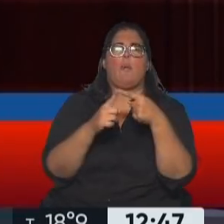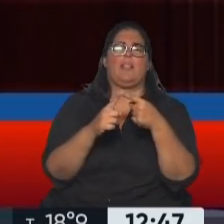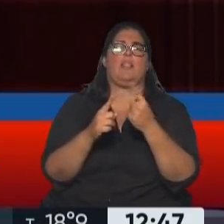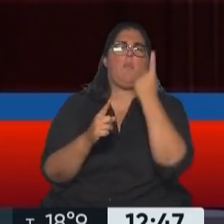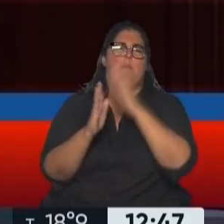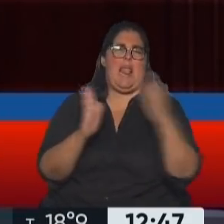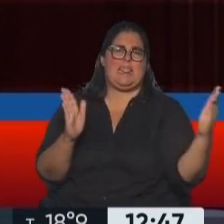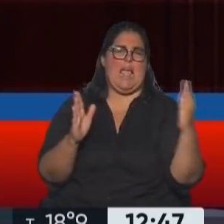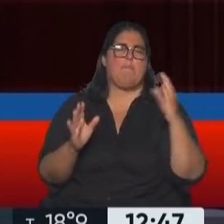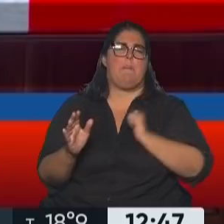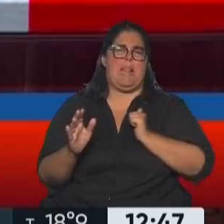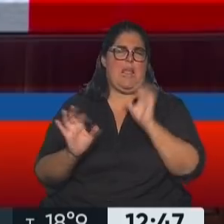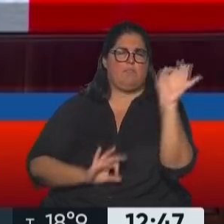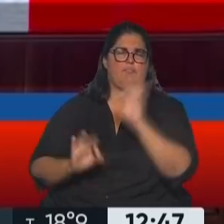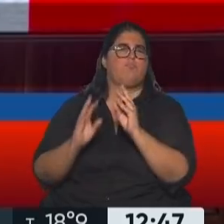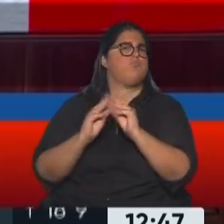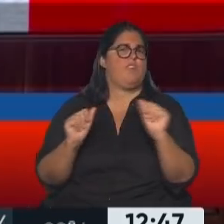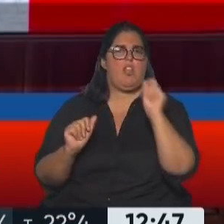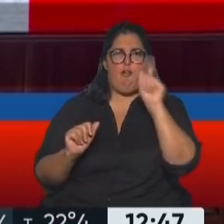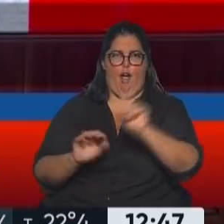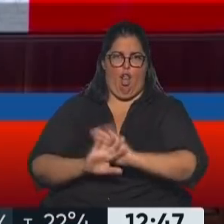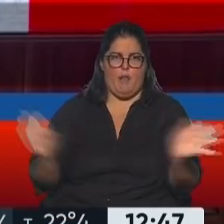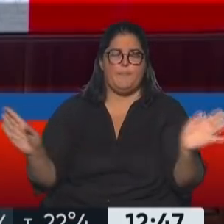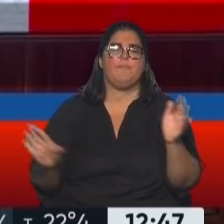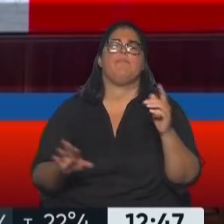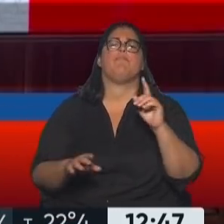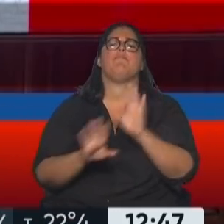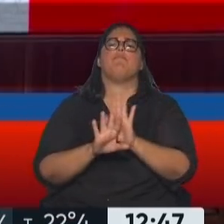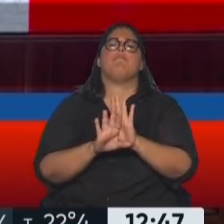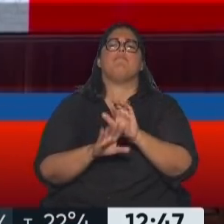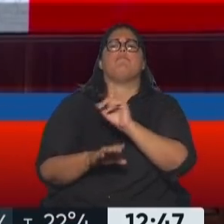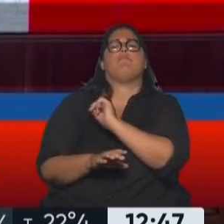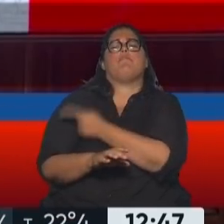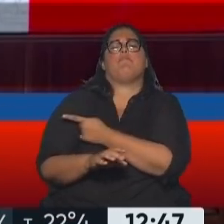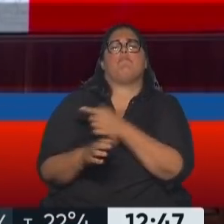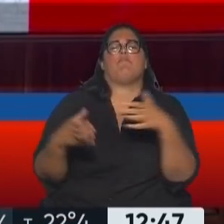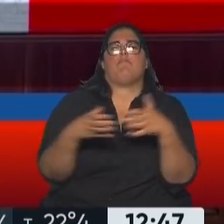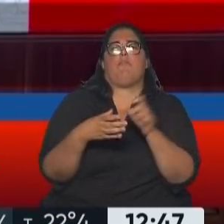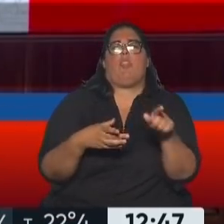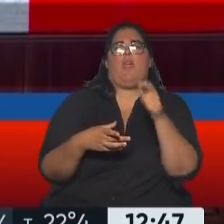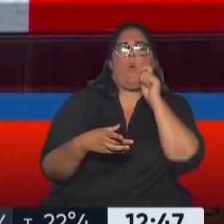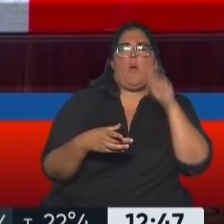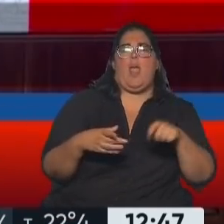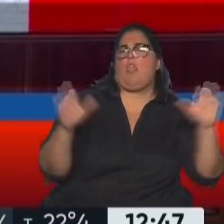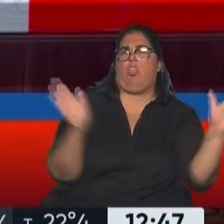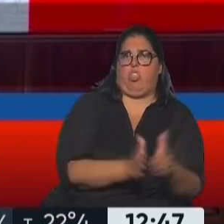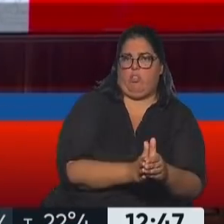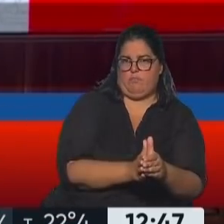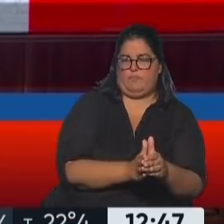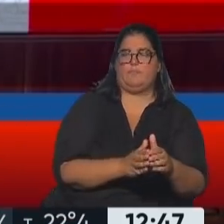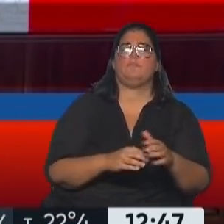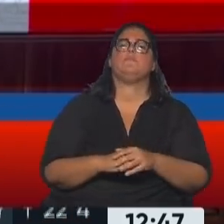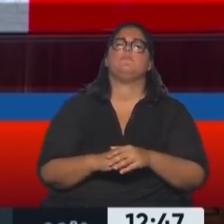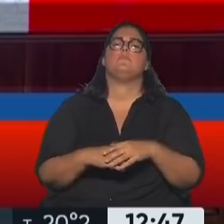операции выполнены. Существенно снижен боевой потенциал вооруженных сил Украины, что позволяет, еще